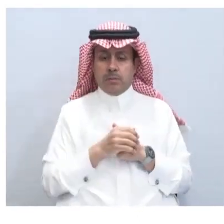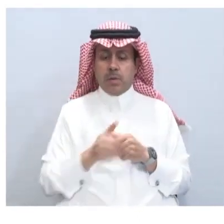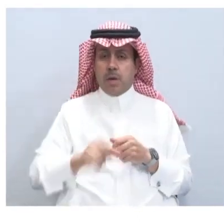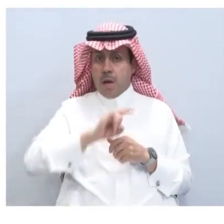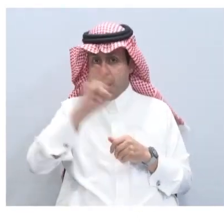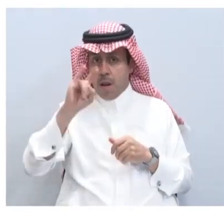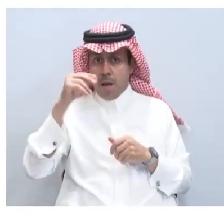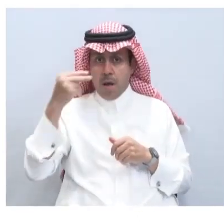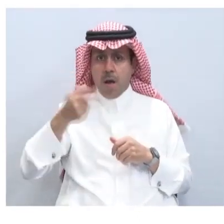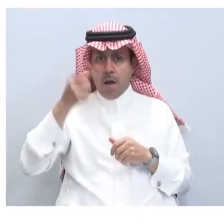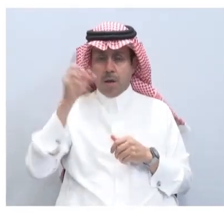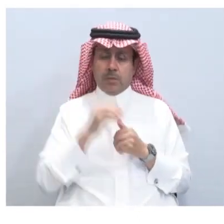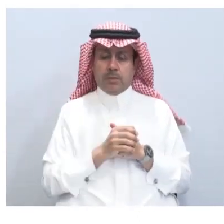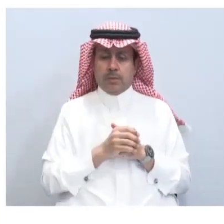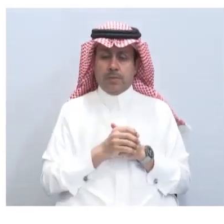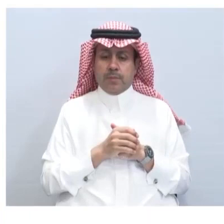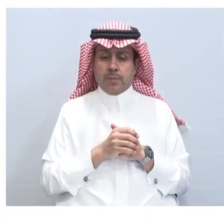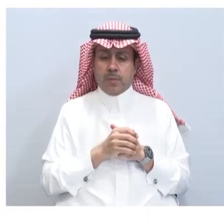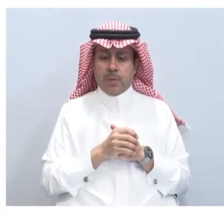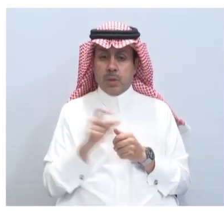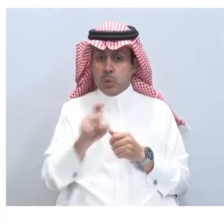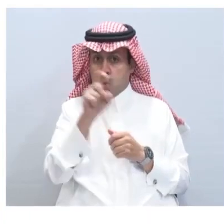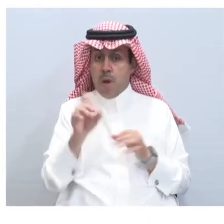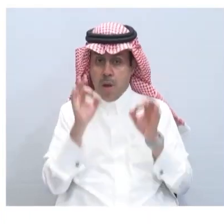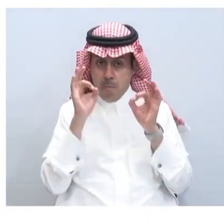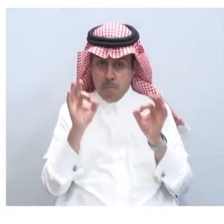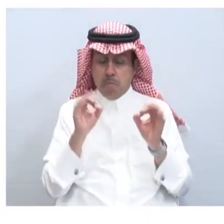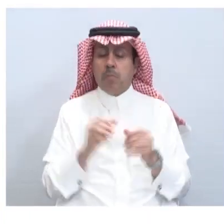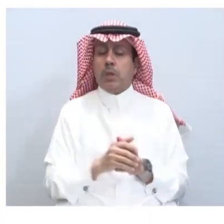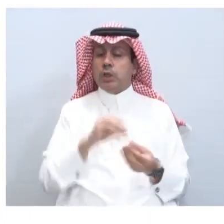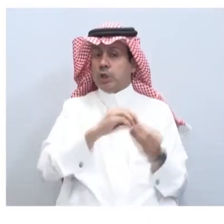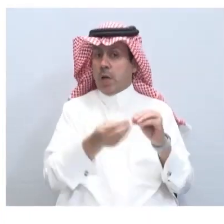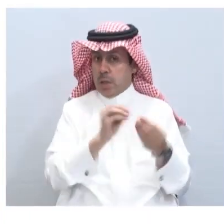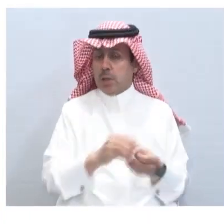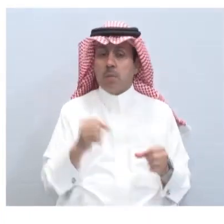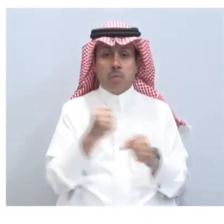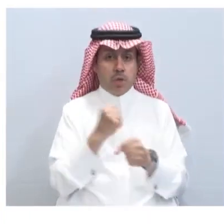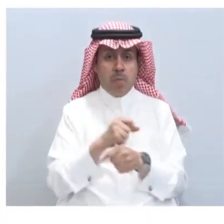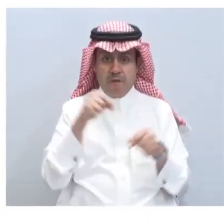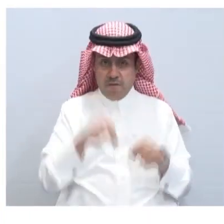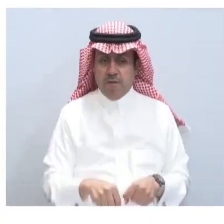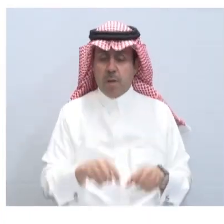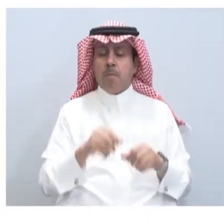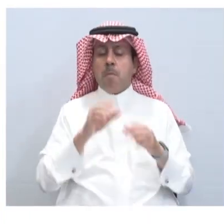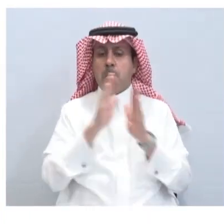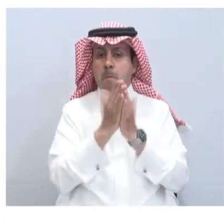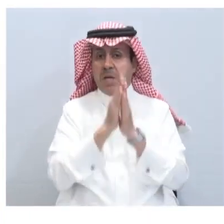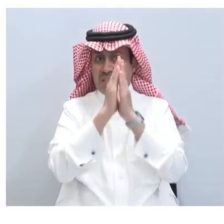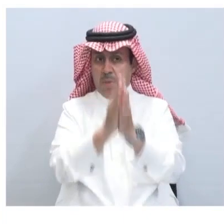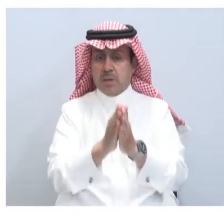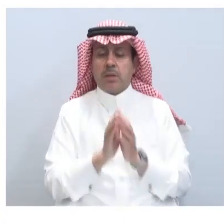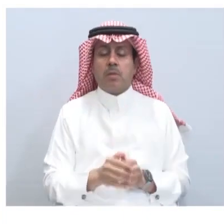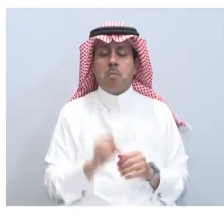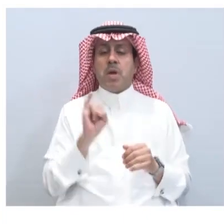ناتي فقط عزل تعلمك تساءل اول اذكر اهم التقنيات المستخدمه في المكتبات ومراكز المعلومات